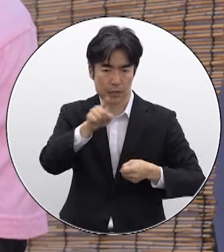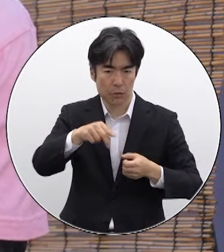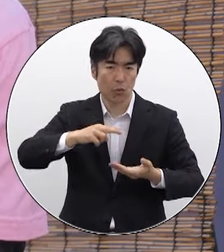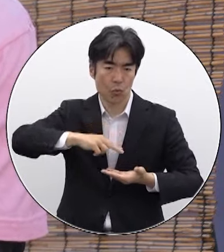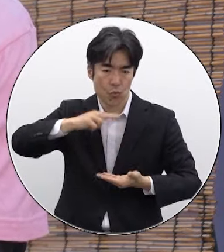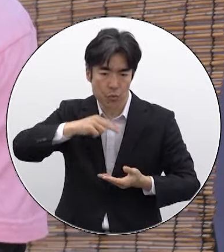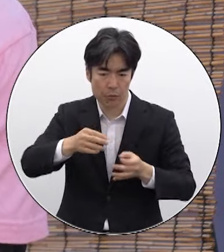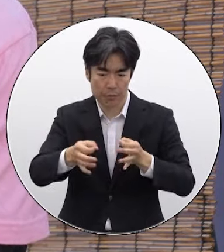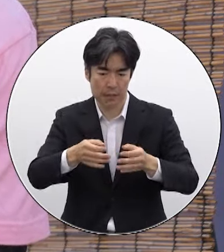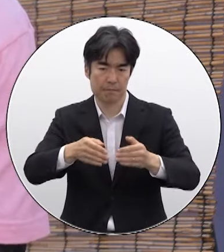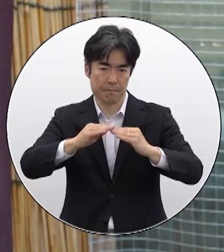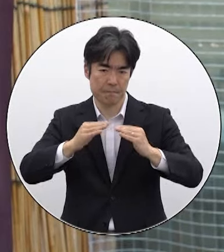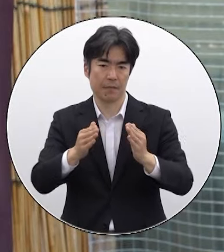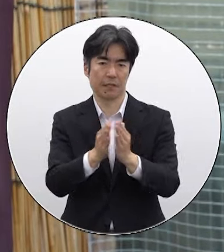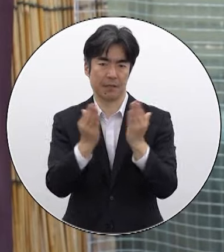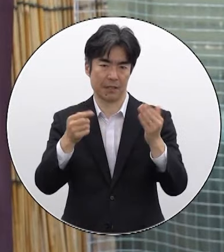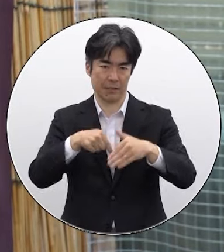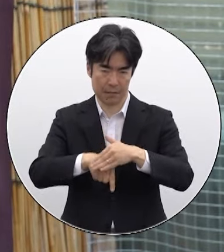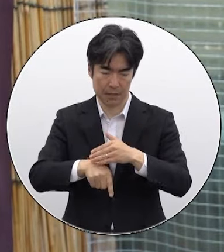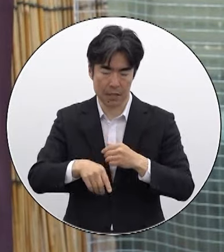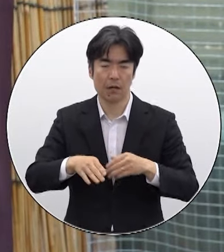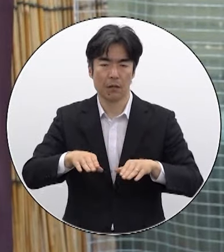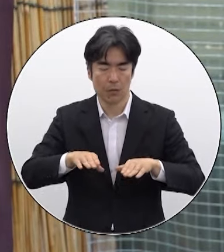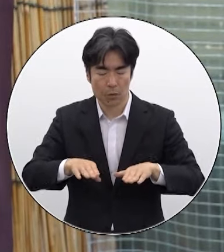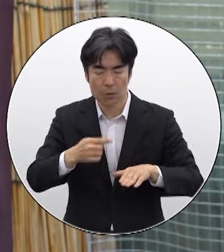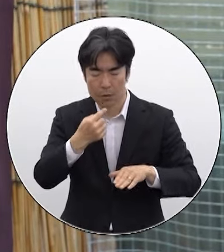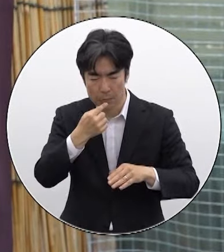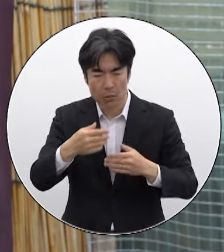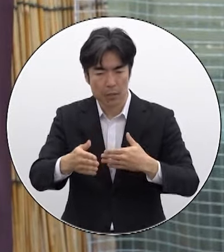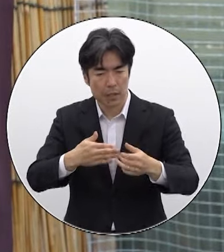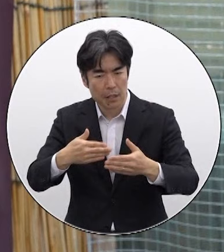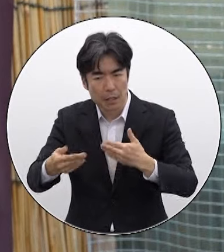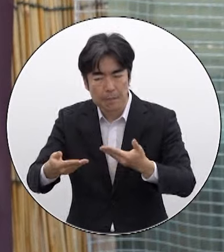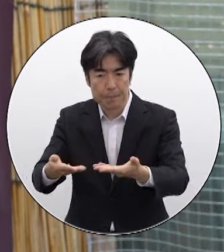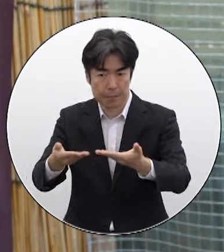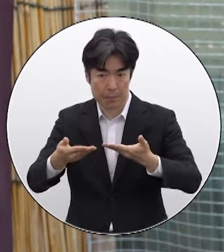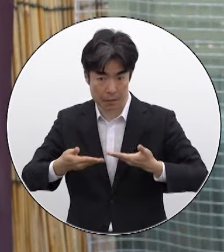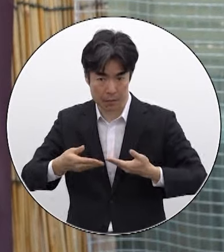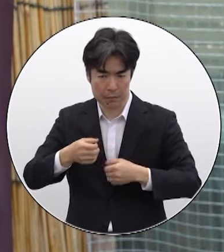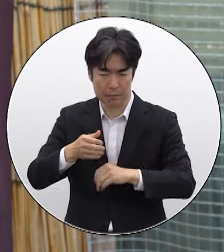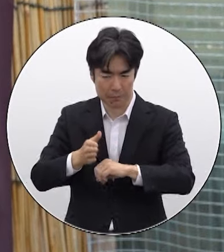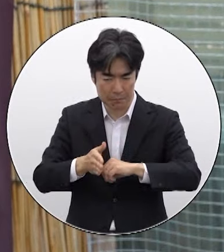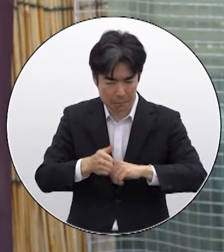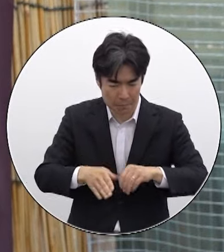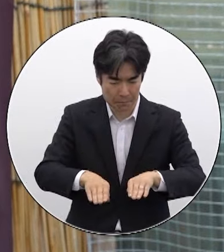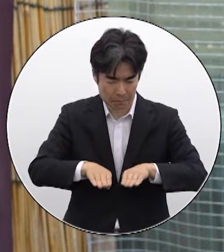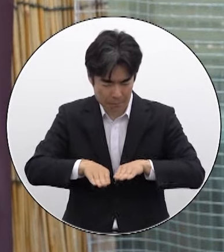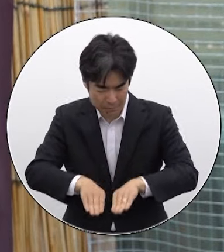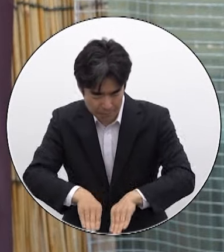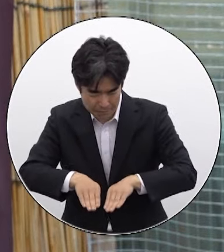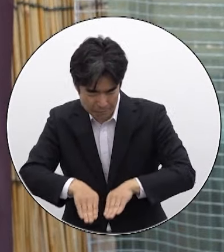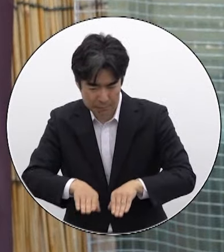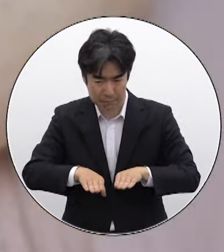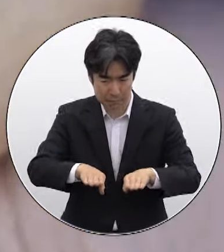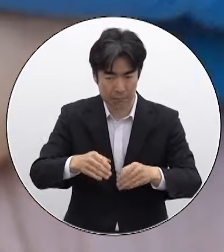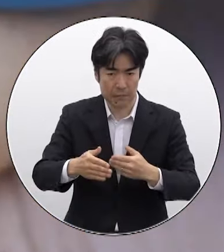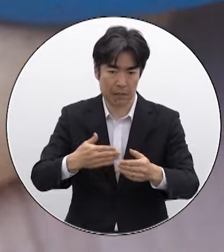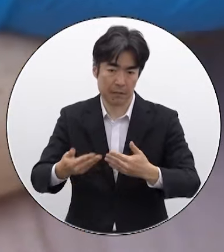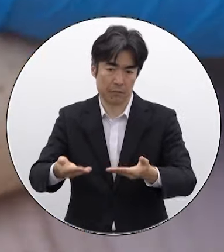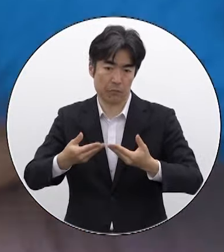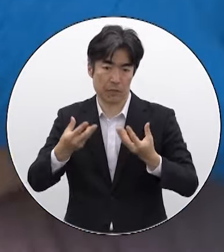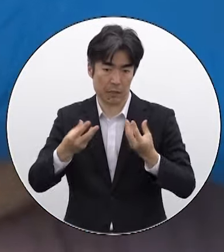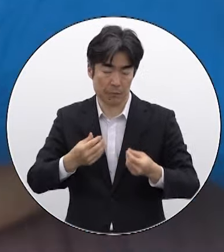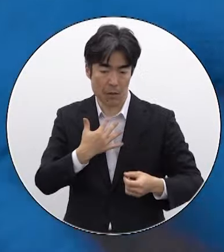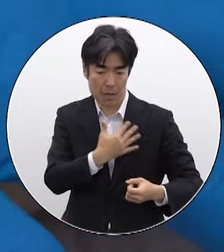を始めました。 今日私もうどん結構作るの体験させていただきましたけど、はい、体